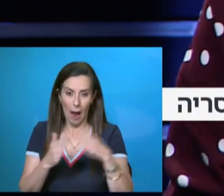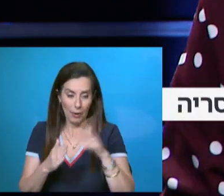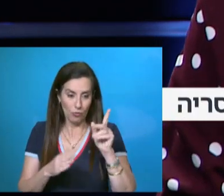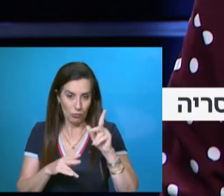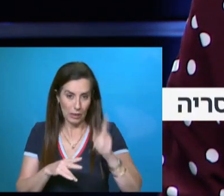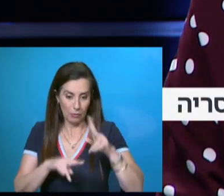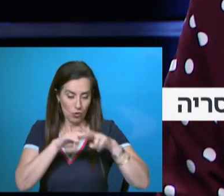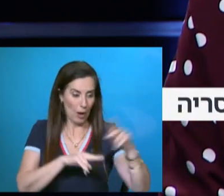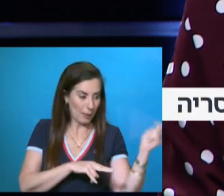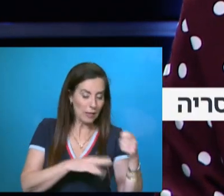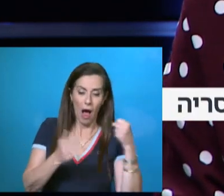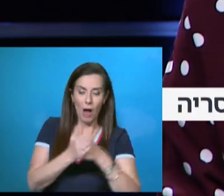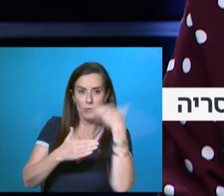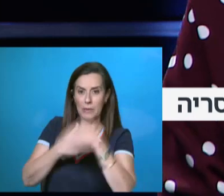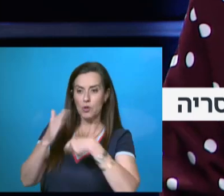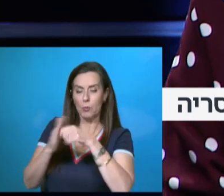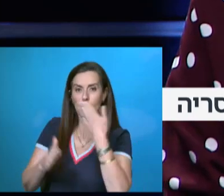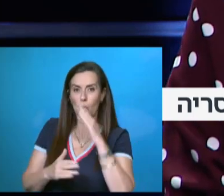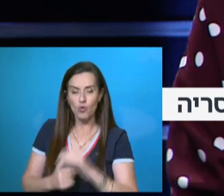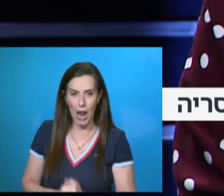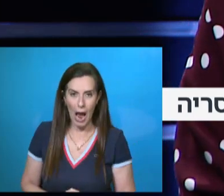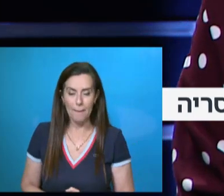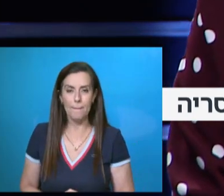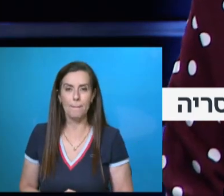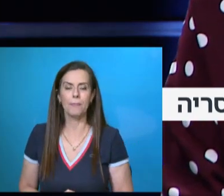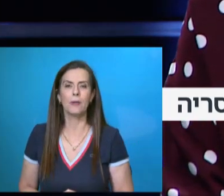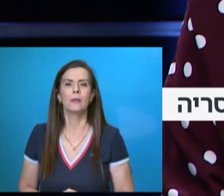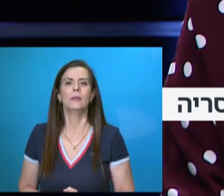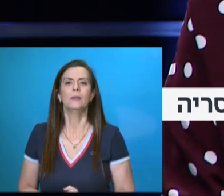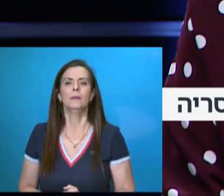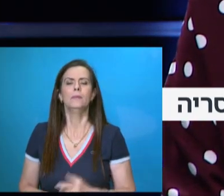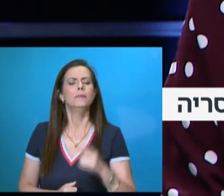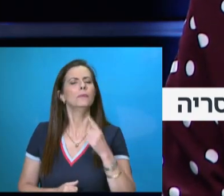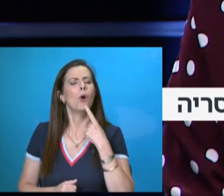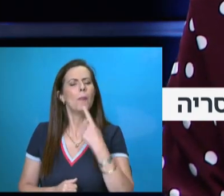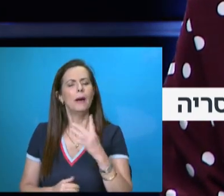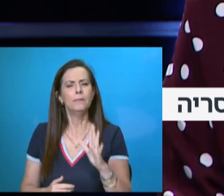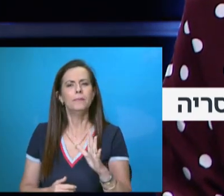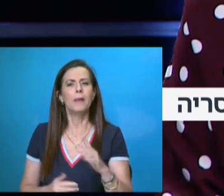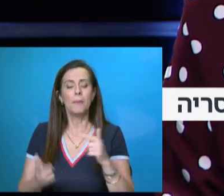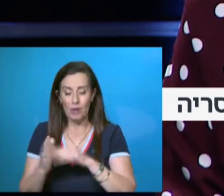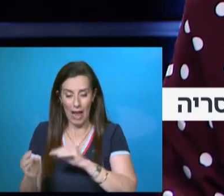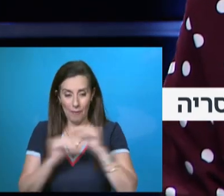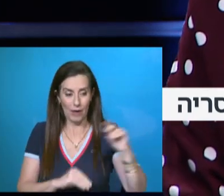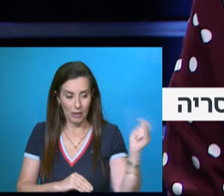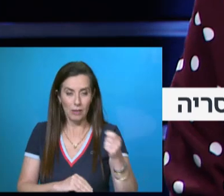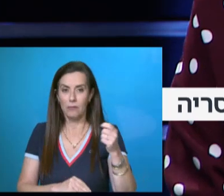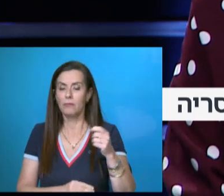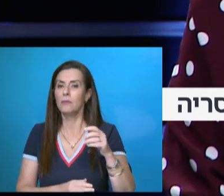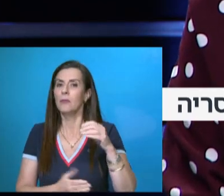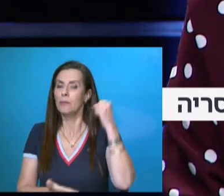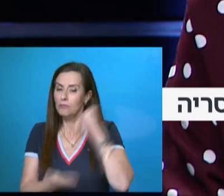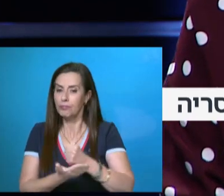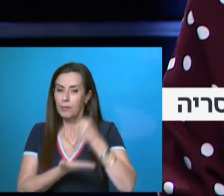תום השיפוץ הזה. כתבנו צח שפיצן, שפרסם ראשון את הסיפור, סיפר שלצורך המעבר אישרה המדינה למשפחה מימון של